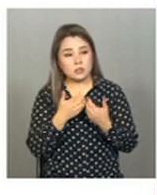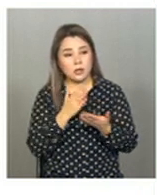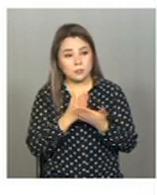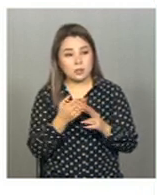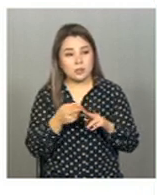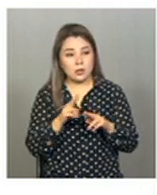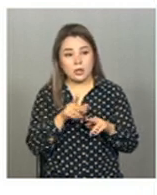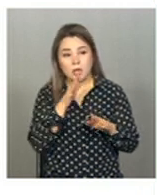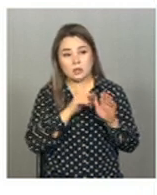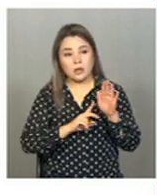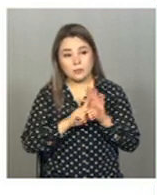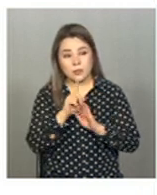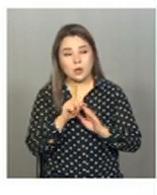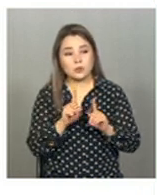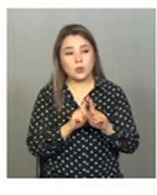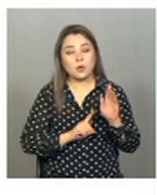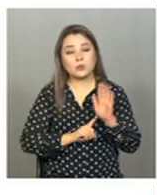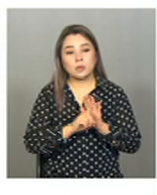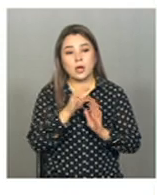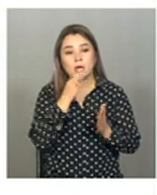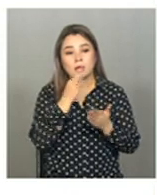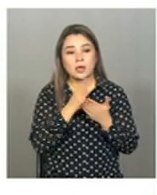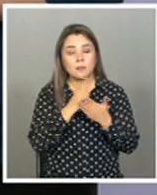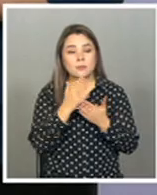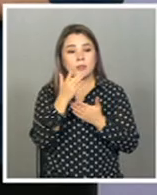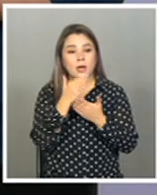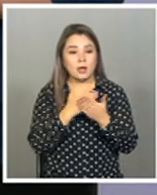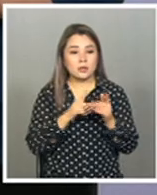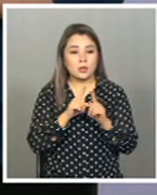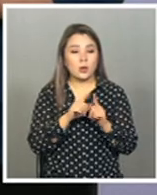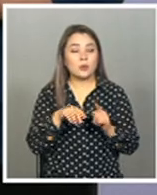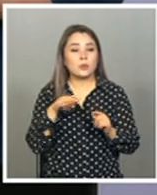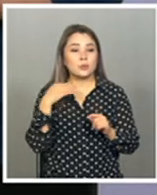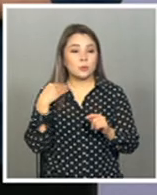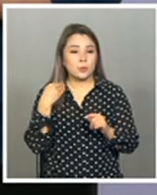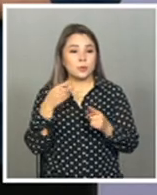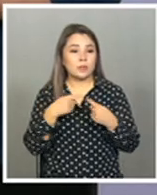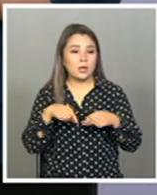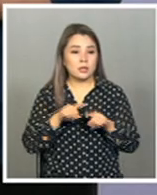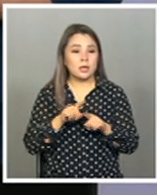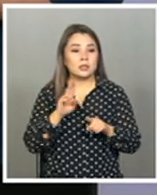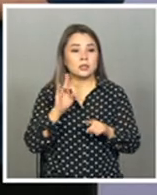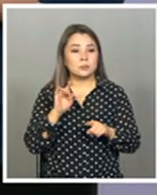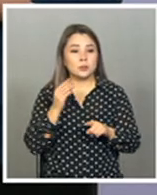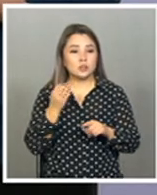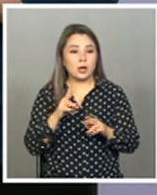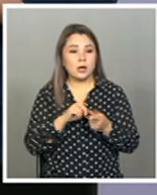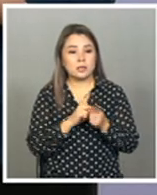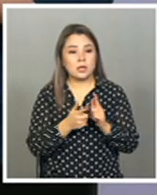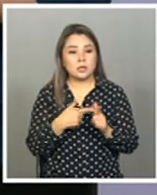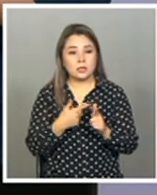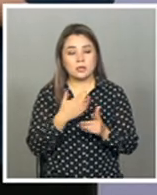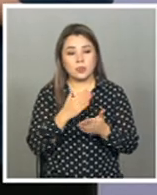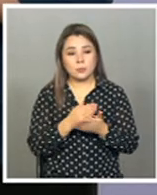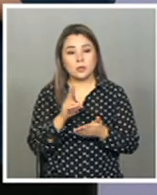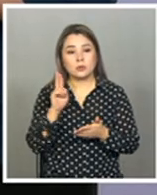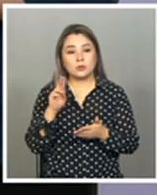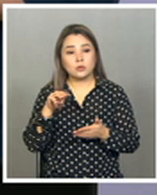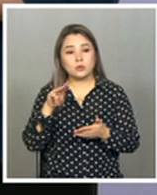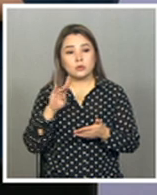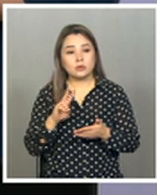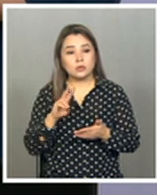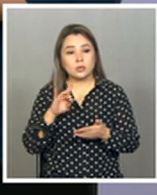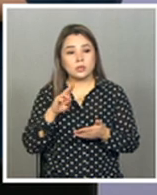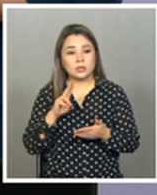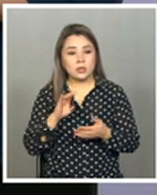бастап, жоғарыда аталған аралықтағы барлық түркі тайпалары қыпшақ атала бастады. Ал 11